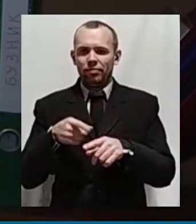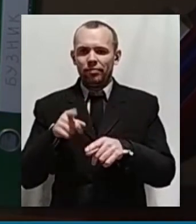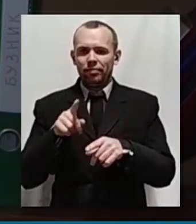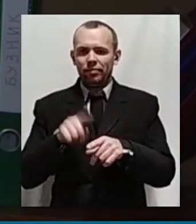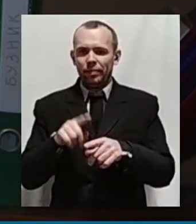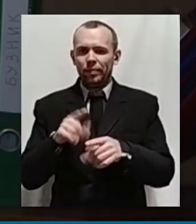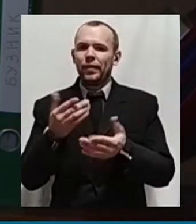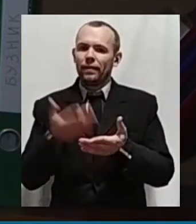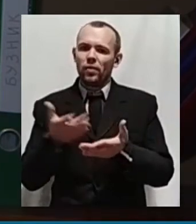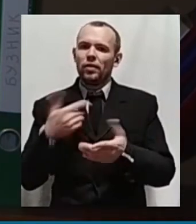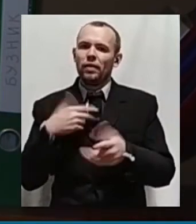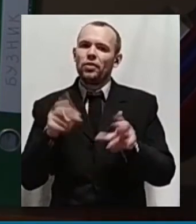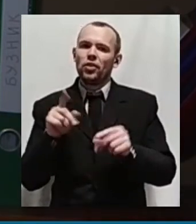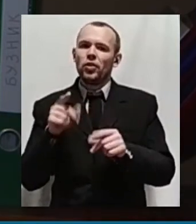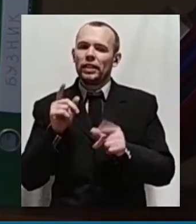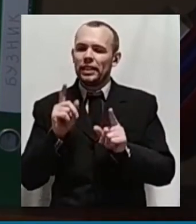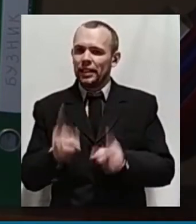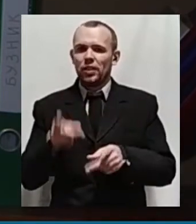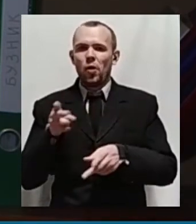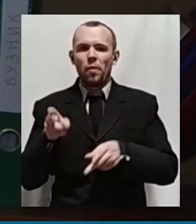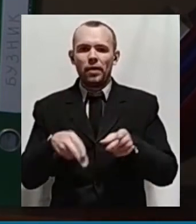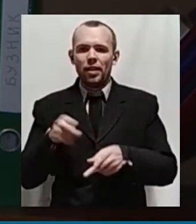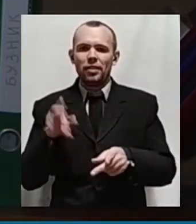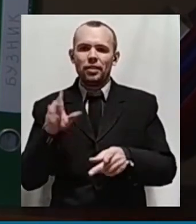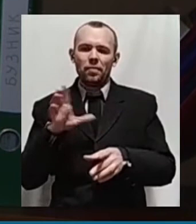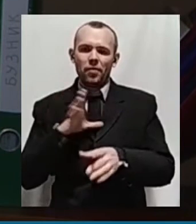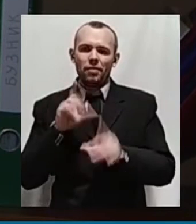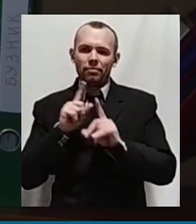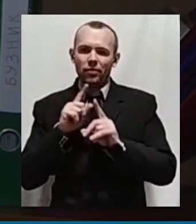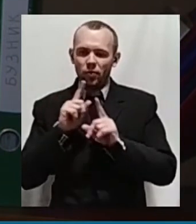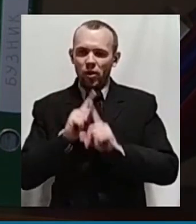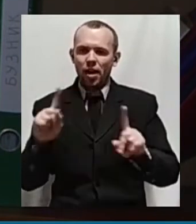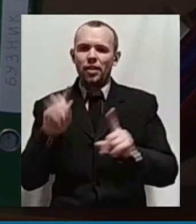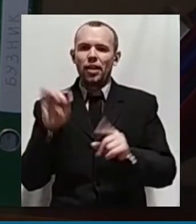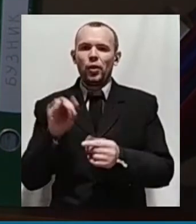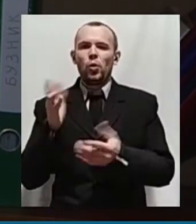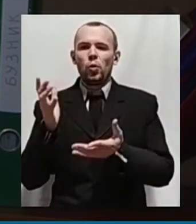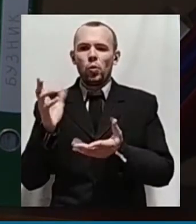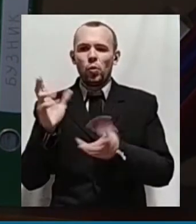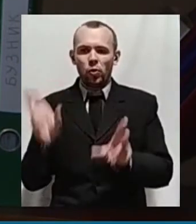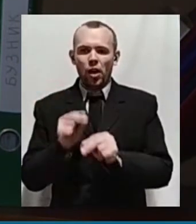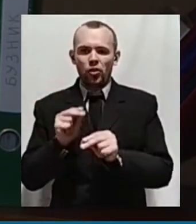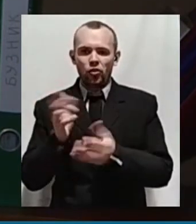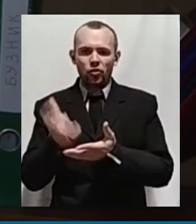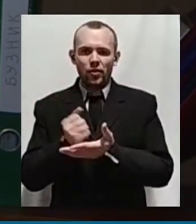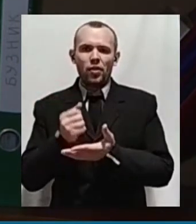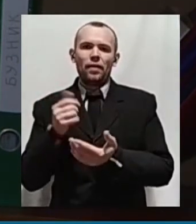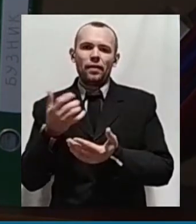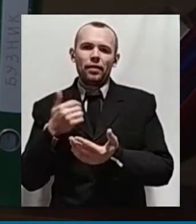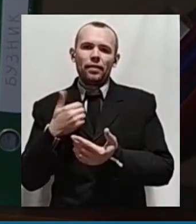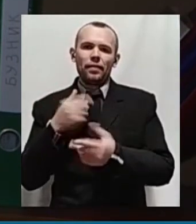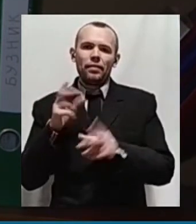восторгі. Тяжелейша операція. Тому для мене, звісно, що саме він, Николай